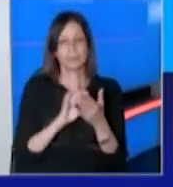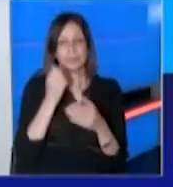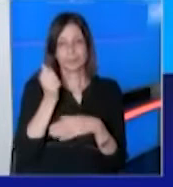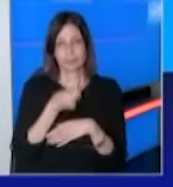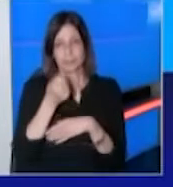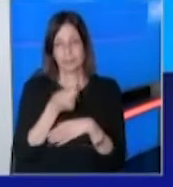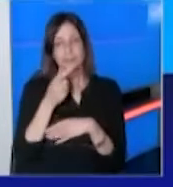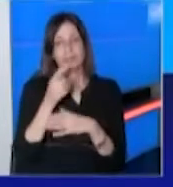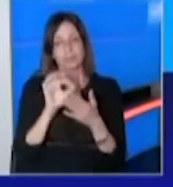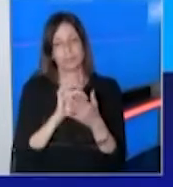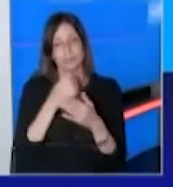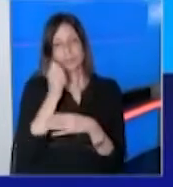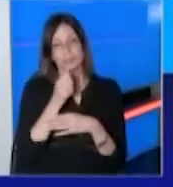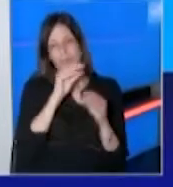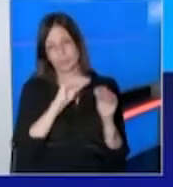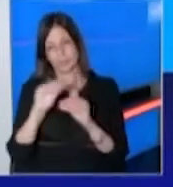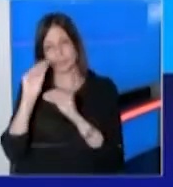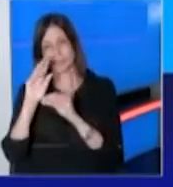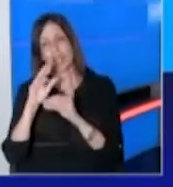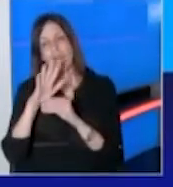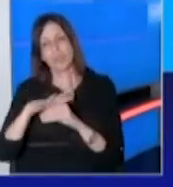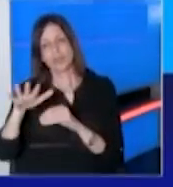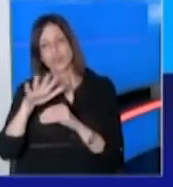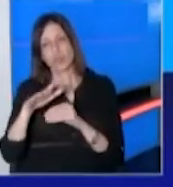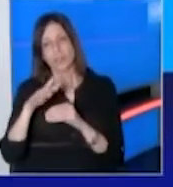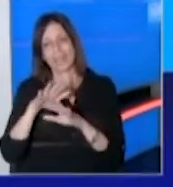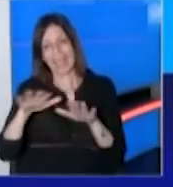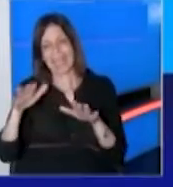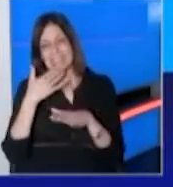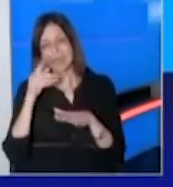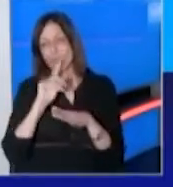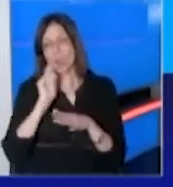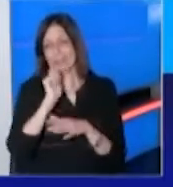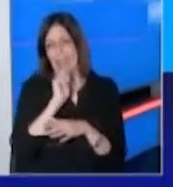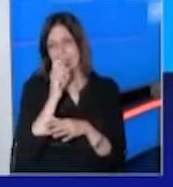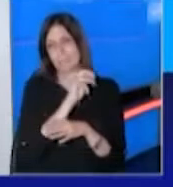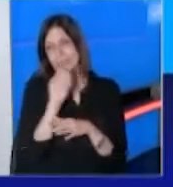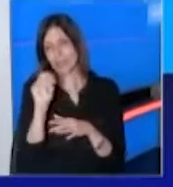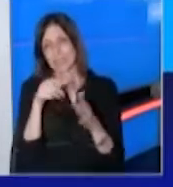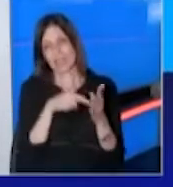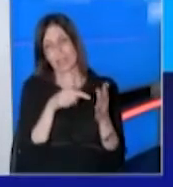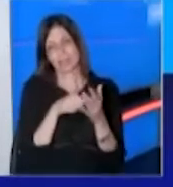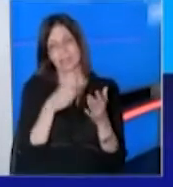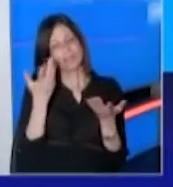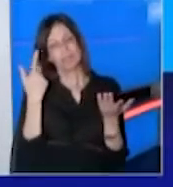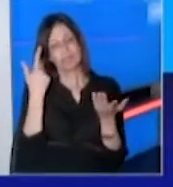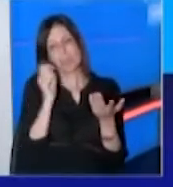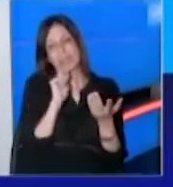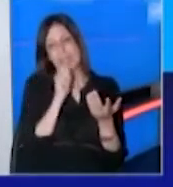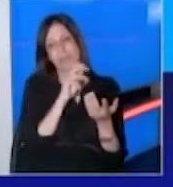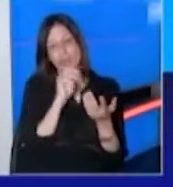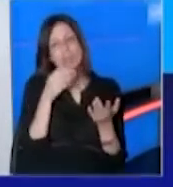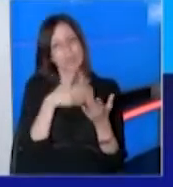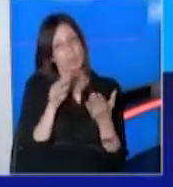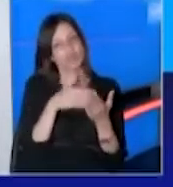משרד החקלאות הפנה אותנו לרמי, שזה רשות מקרקעי ישראל, שאמרו שהם לא מתראיינים בנושא, כי הם לא מתראיינים בנושא. אנחנו